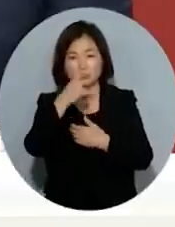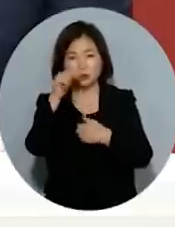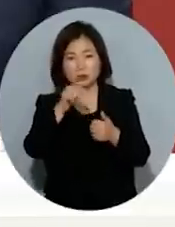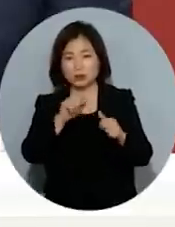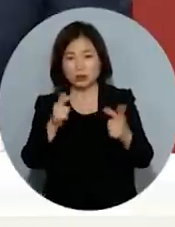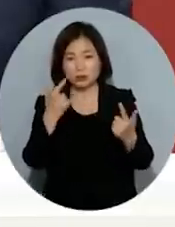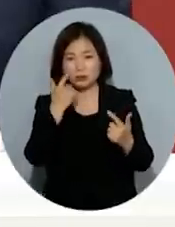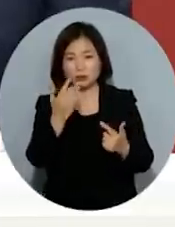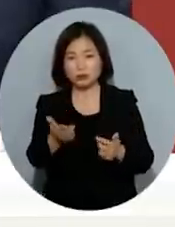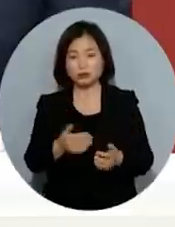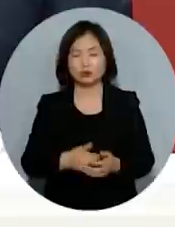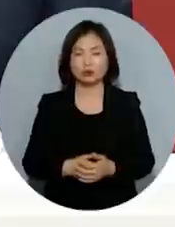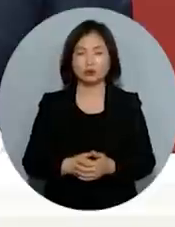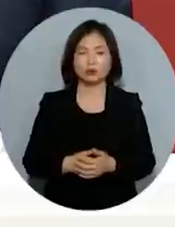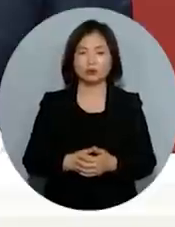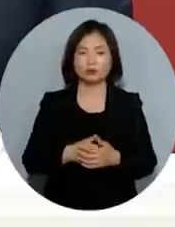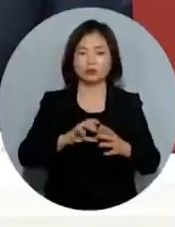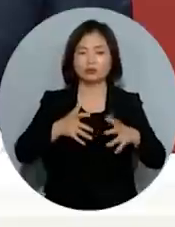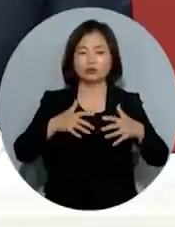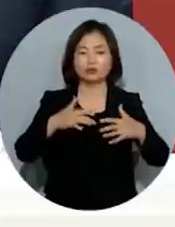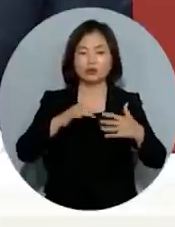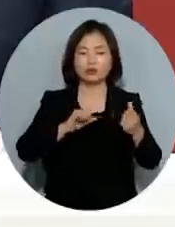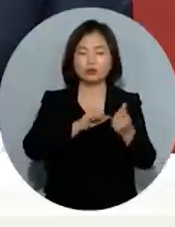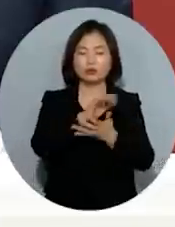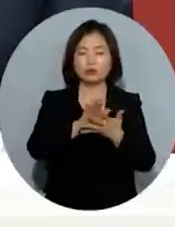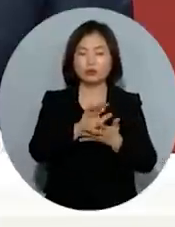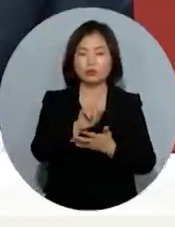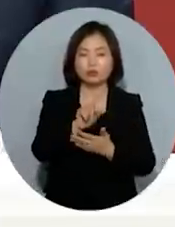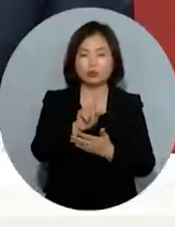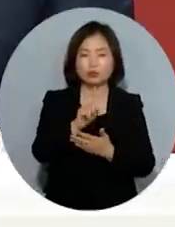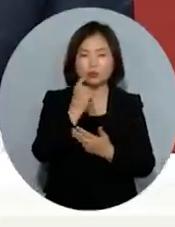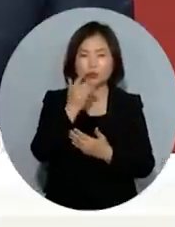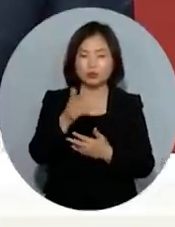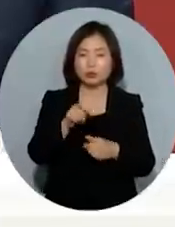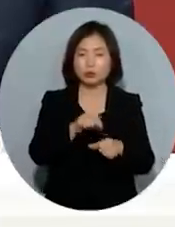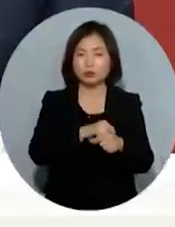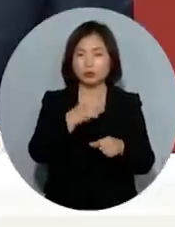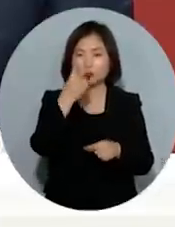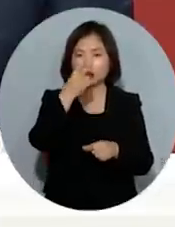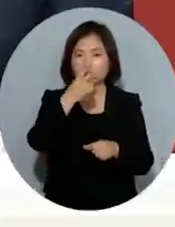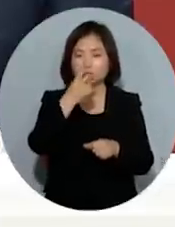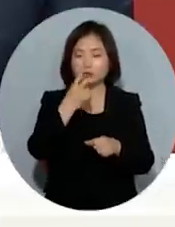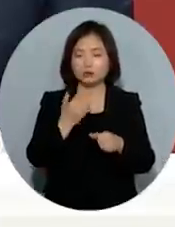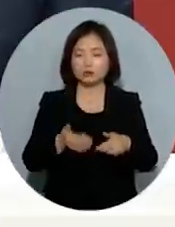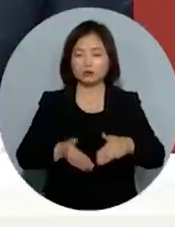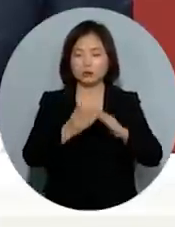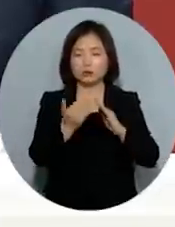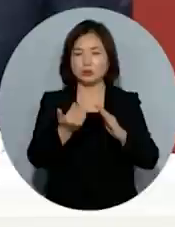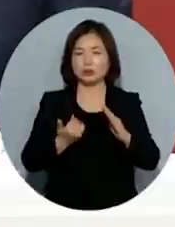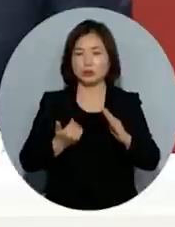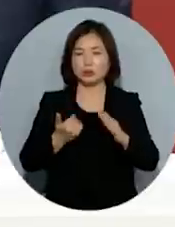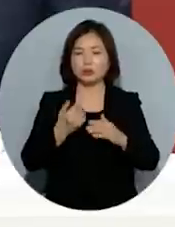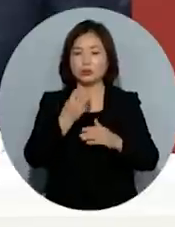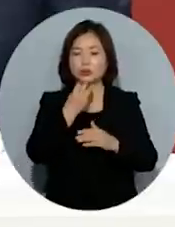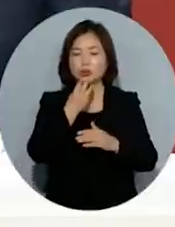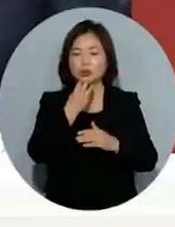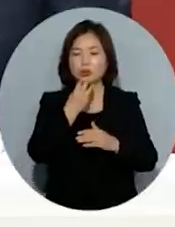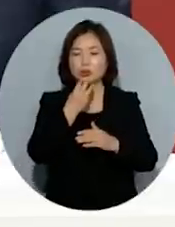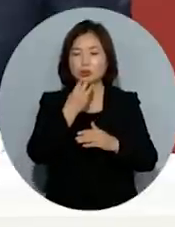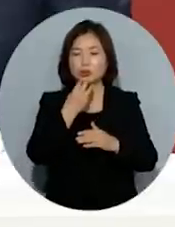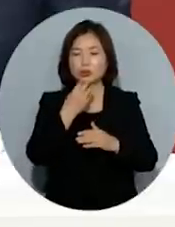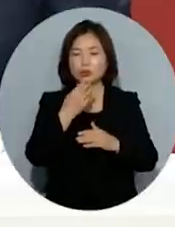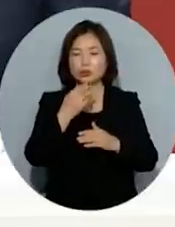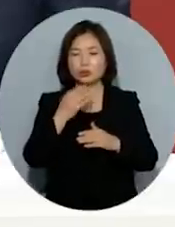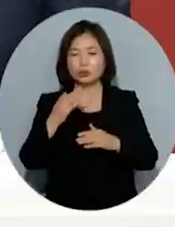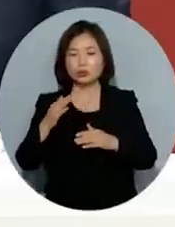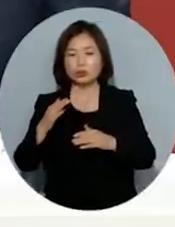아닙니까? 어떤 국정농단을 특검 생기기 전에 서울지검에서 했던 네? 우리